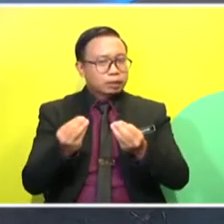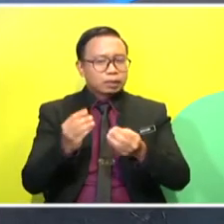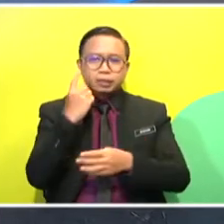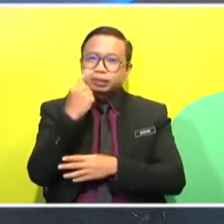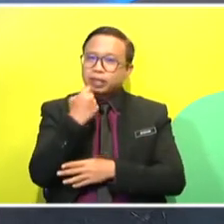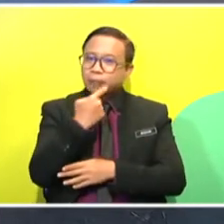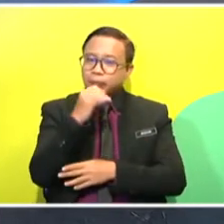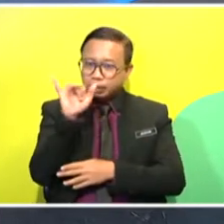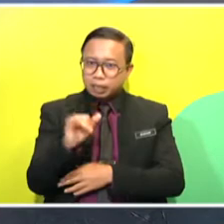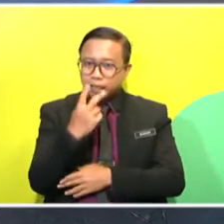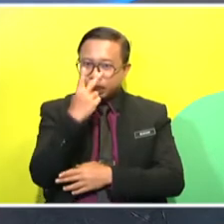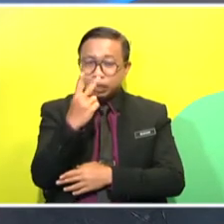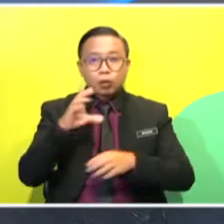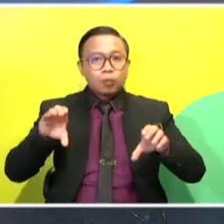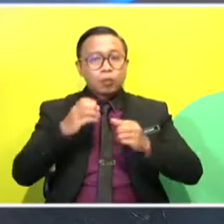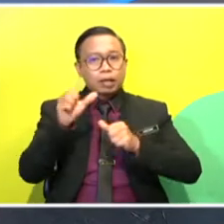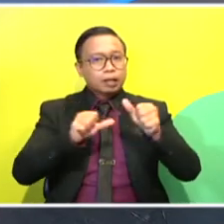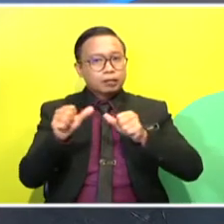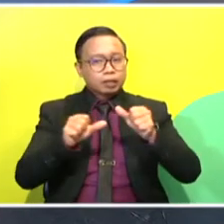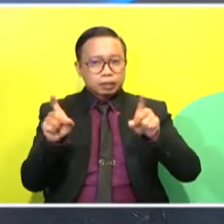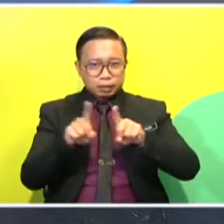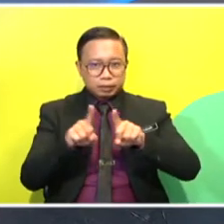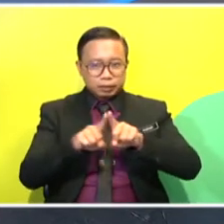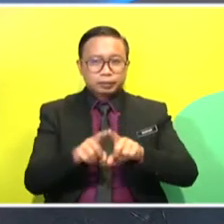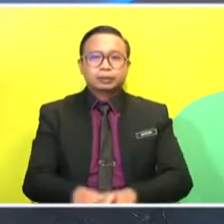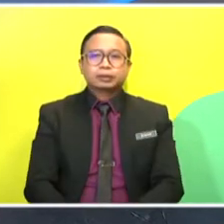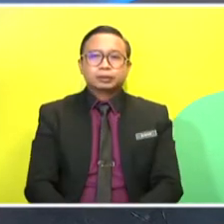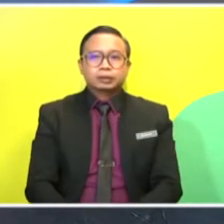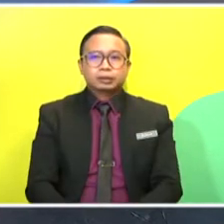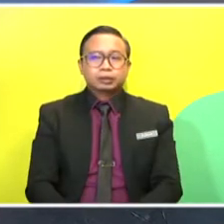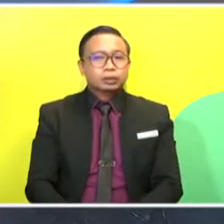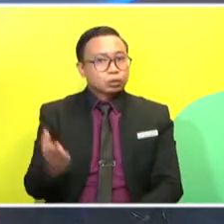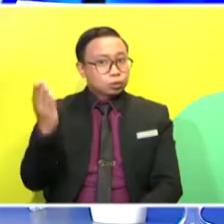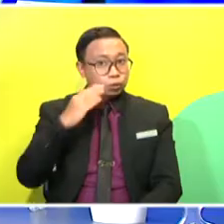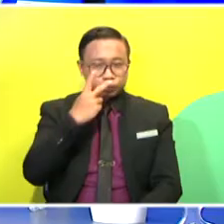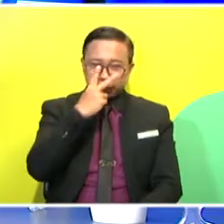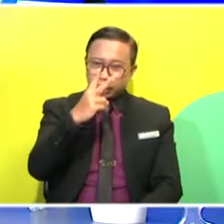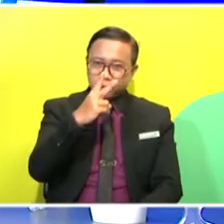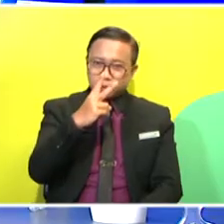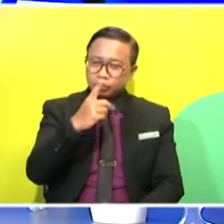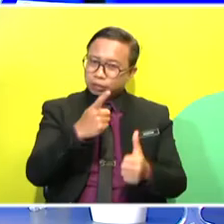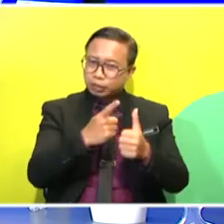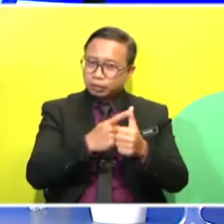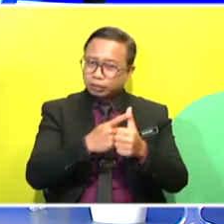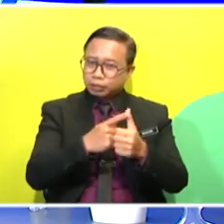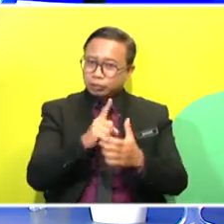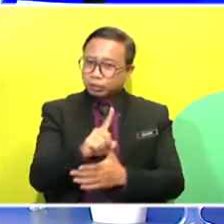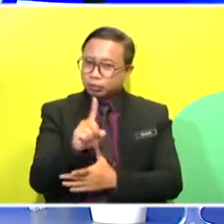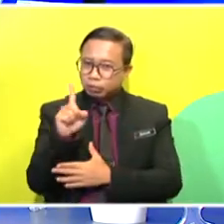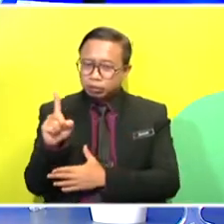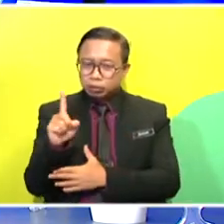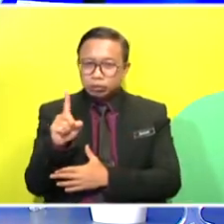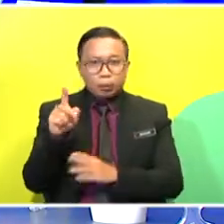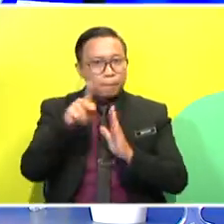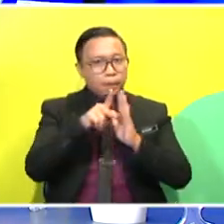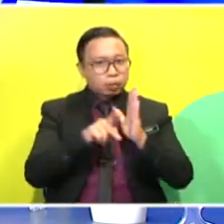dan lakukan aktiviti bersama-sama. Jom kita nak pergi kepada satu persatu peraturan yang telah kita pelajari hari